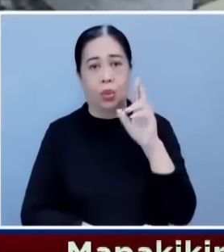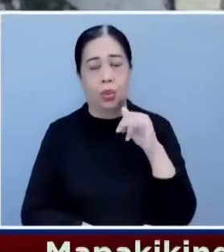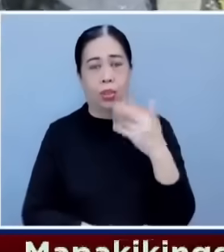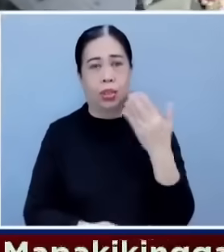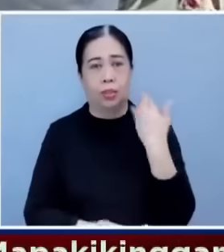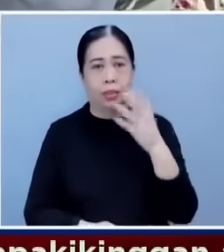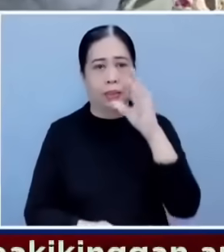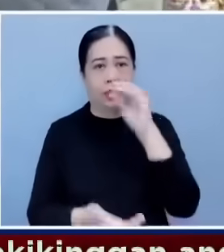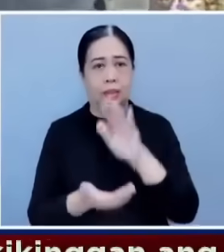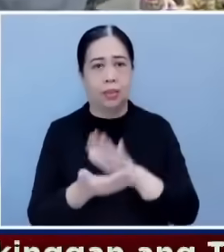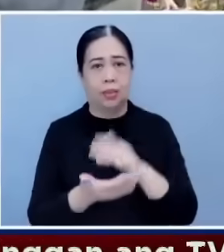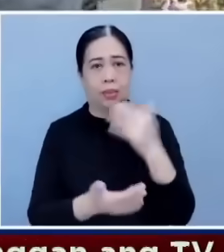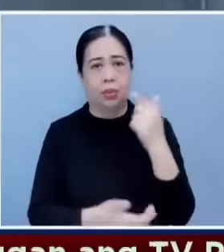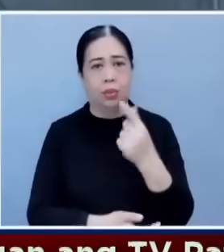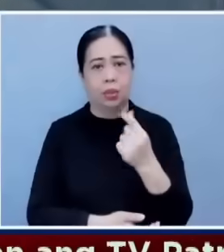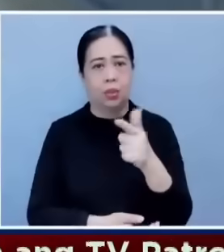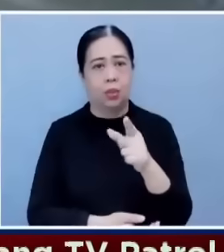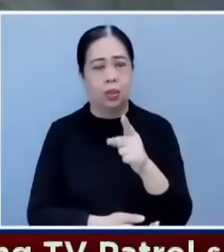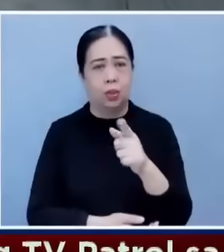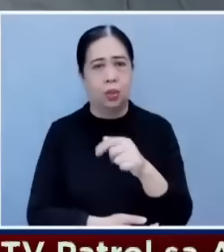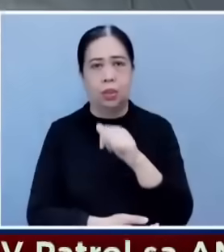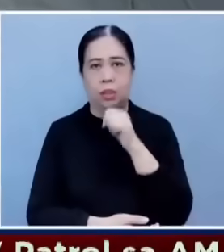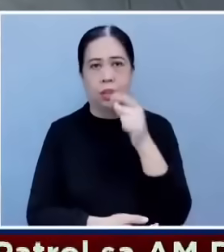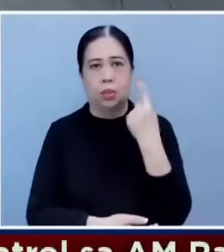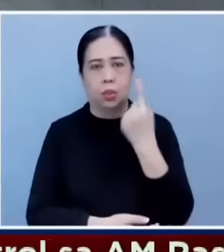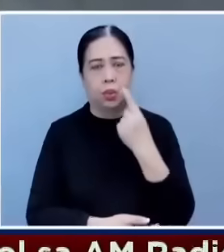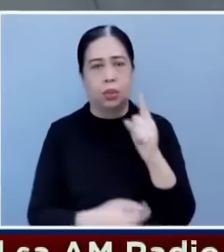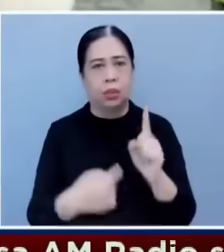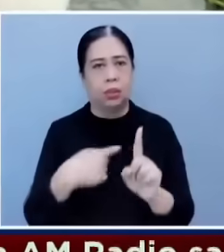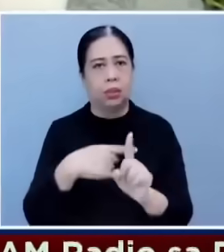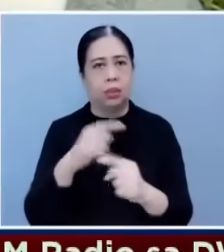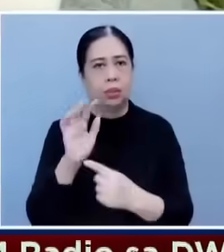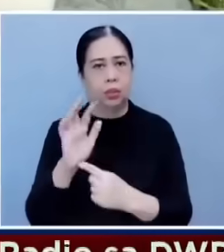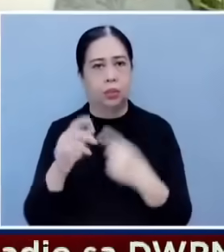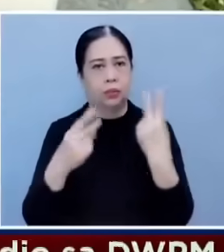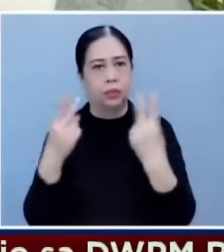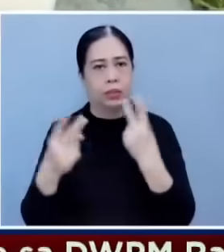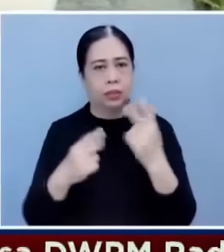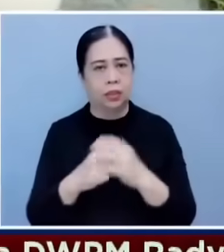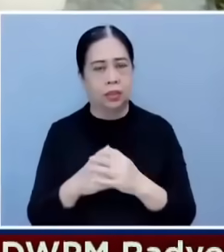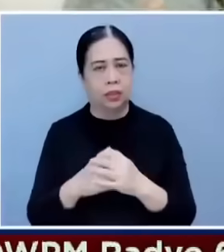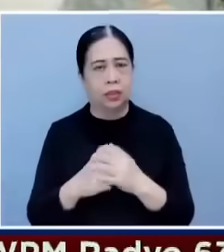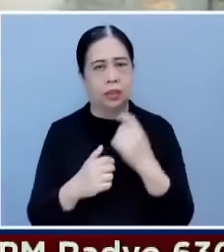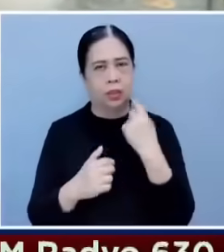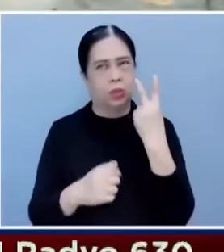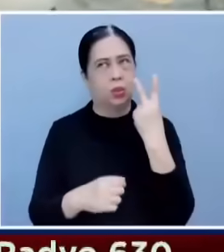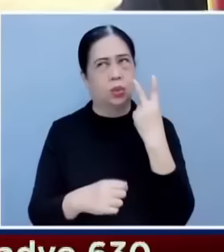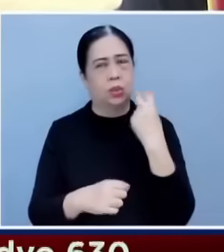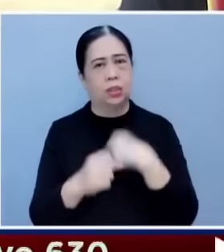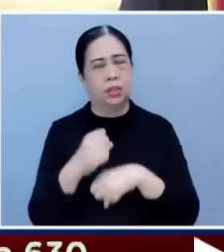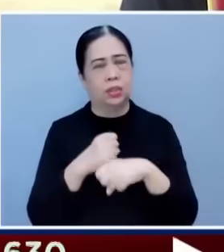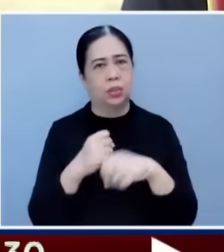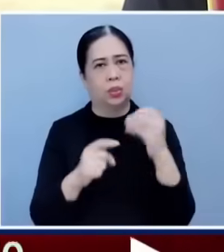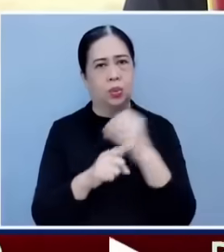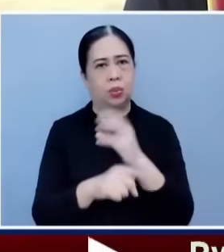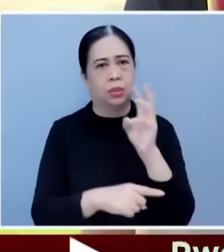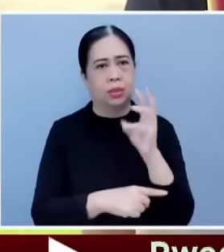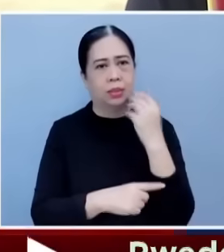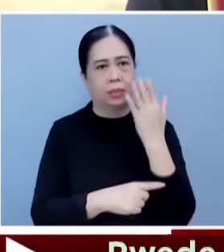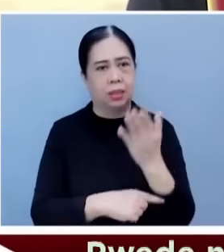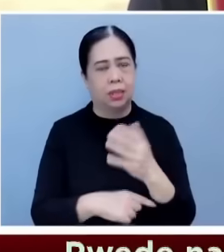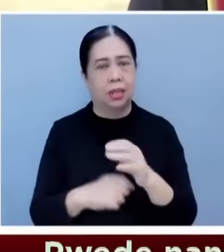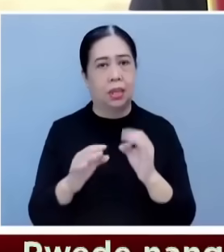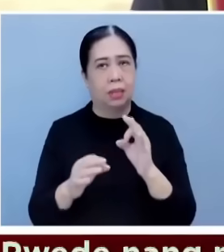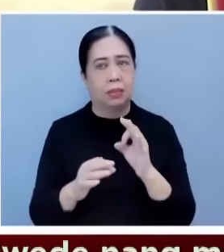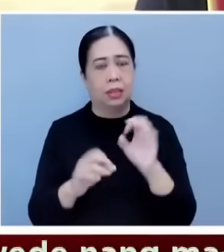noong 2021, hindi lang tuwing undas dumadalaw. Kato 2 years lang yan noong October 6. Basta araw ho na